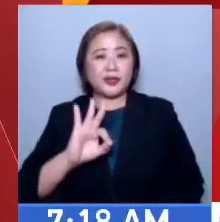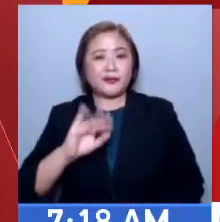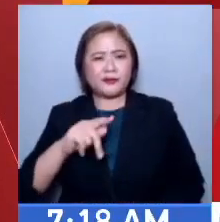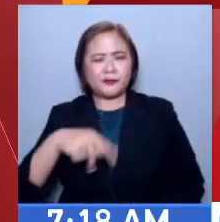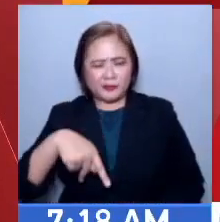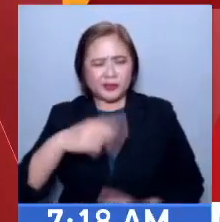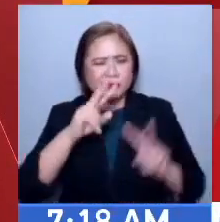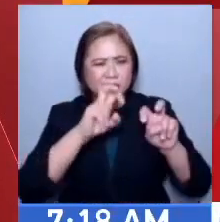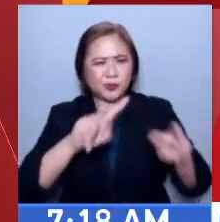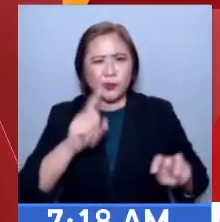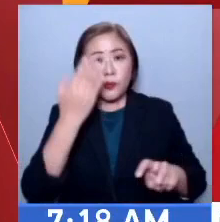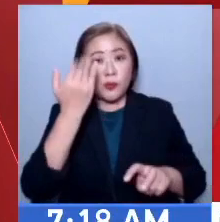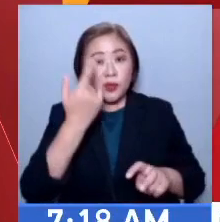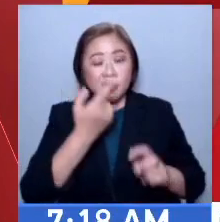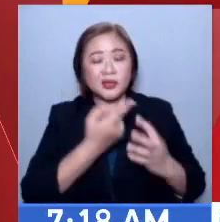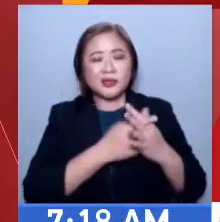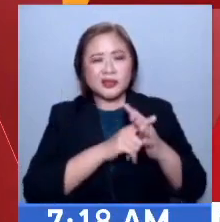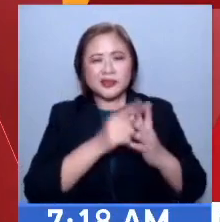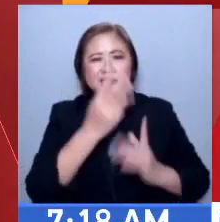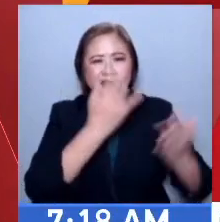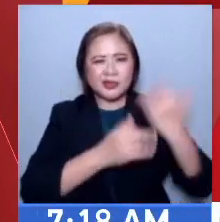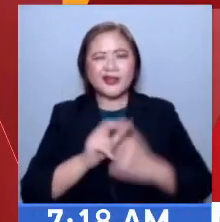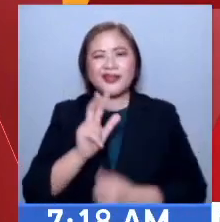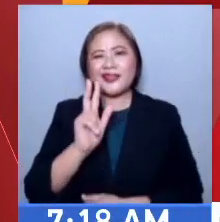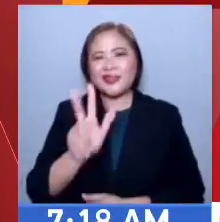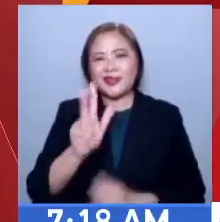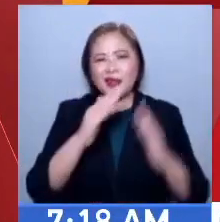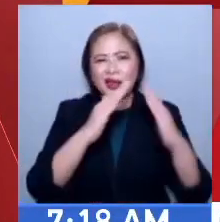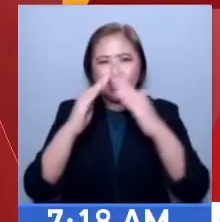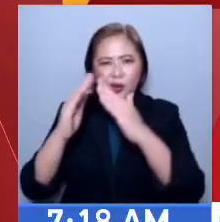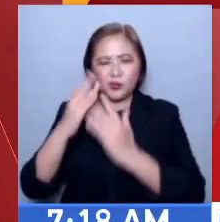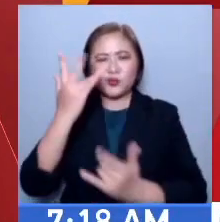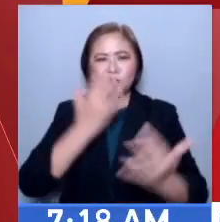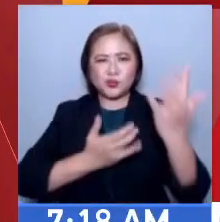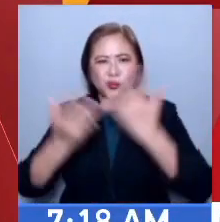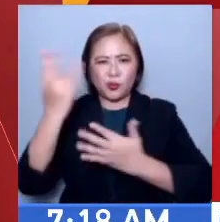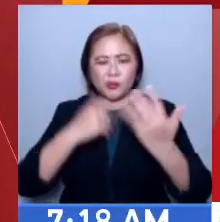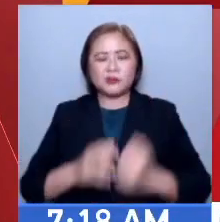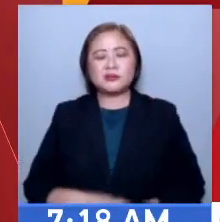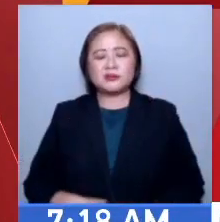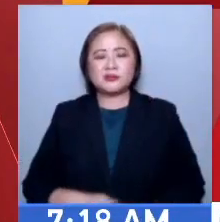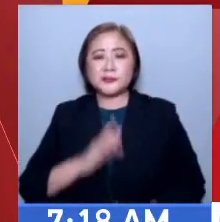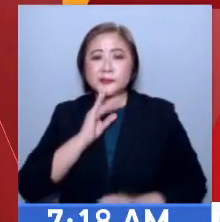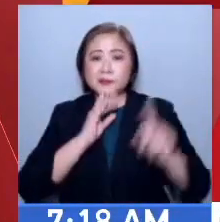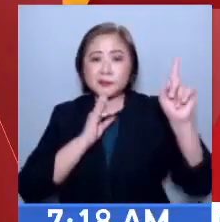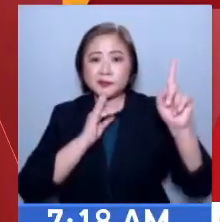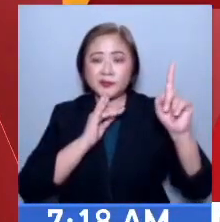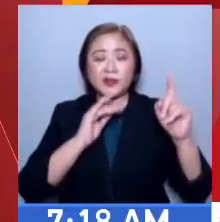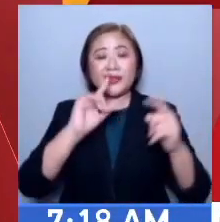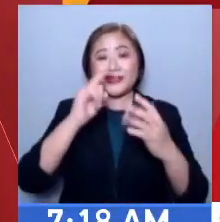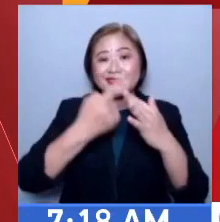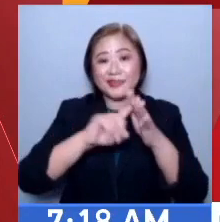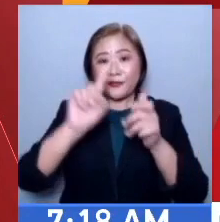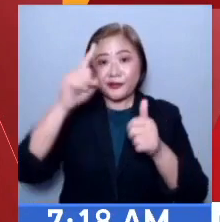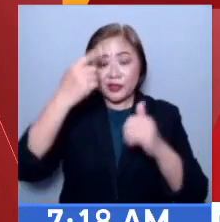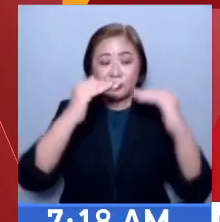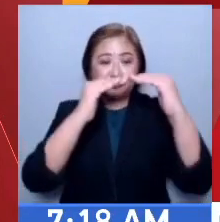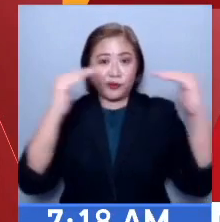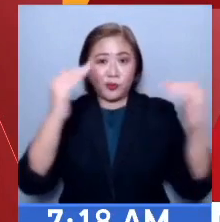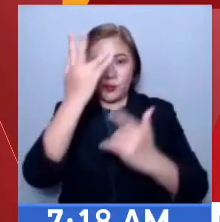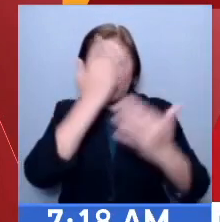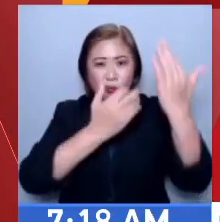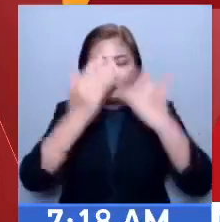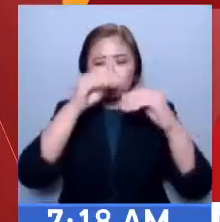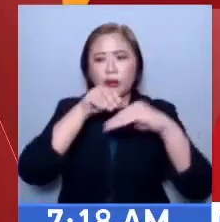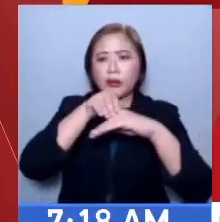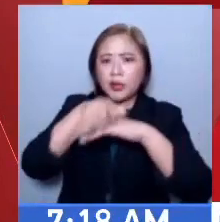bahay ang naapektuhan. Ang nasunog po, yung taas ang nag-umpisa sa second floor. Nadamay po yung